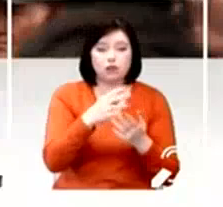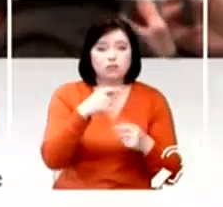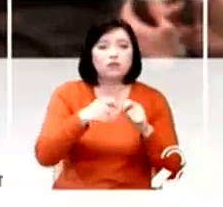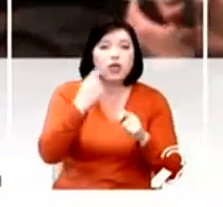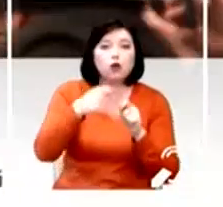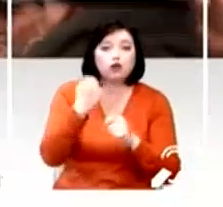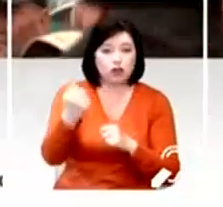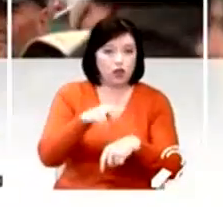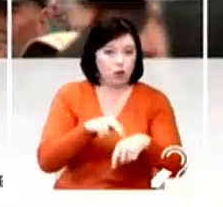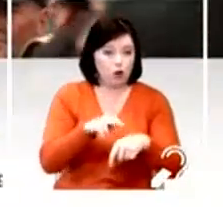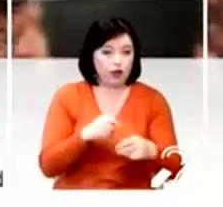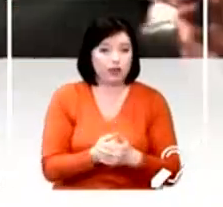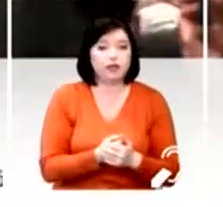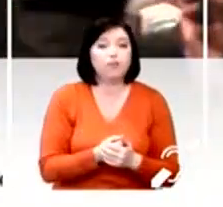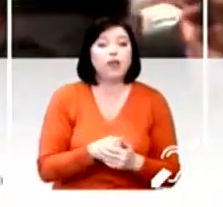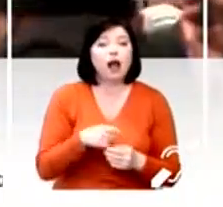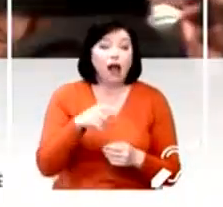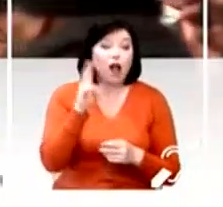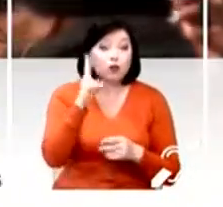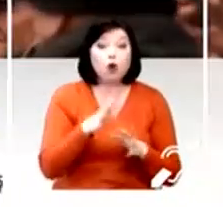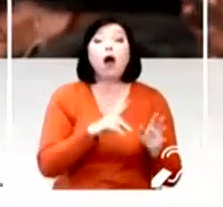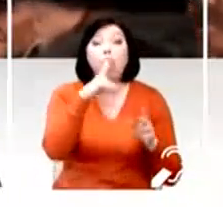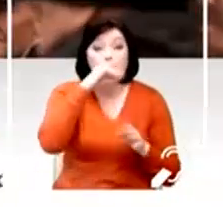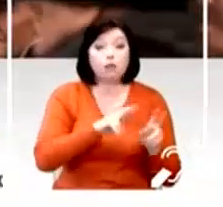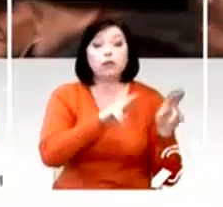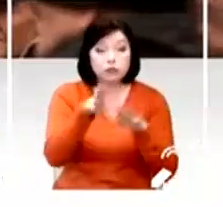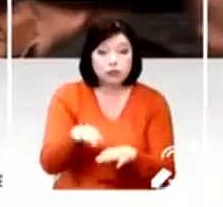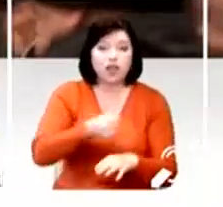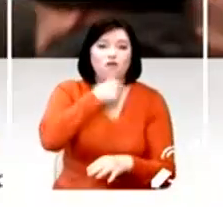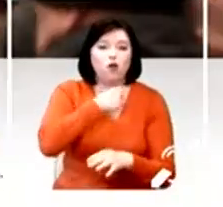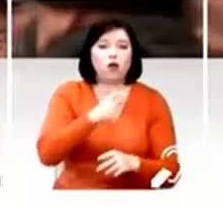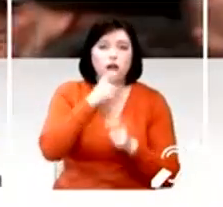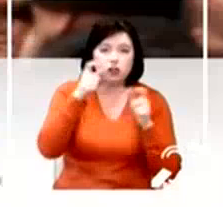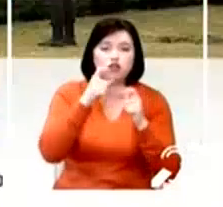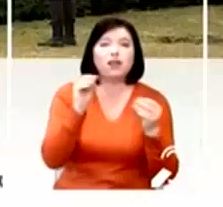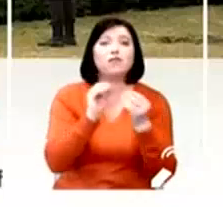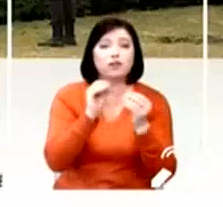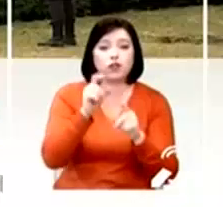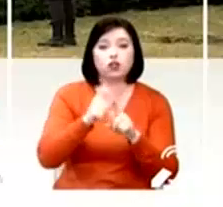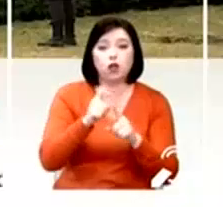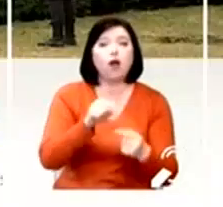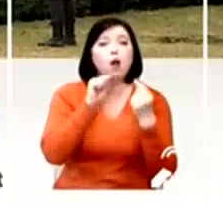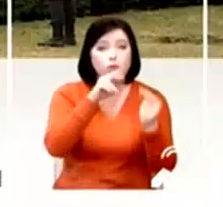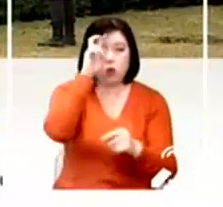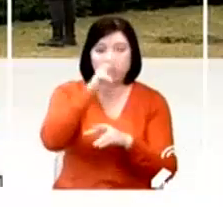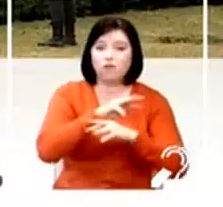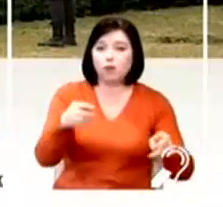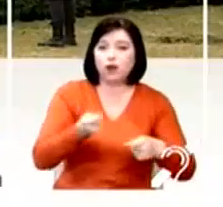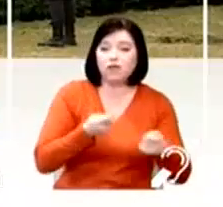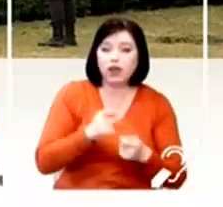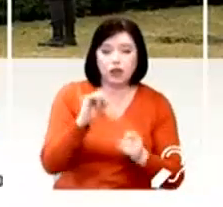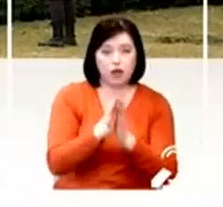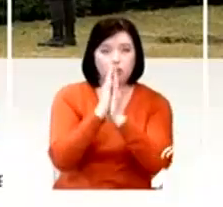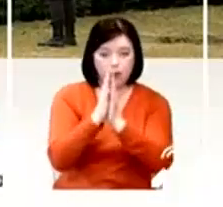descoperite de poliție. Cei care au ajuns totuși la Chișinău, majoritatea vârstnici, au scandat aceleași lozinci împotriva guvernării și au